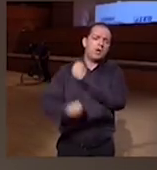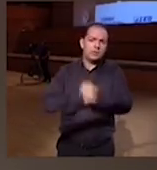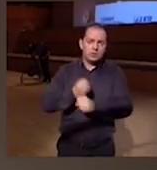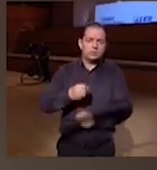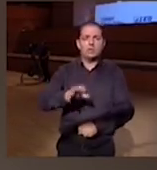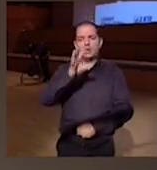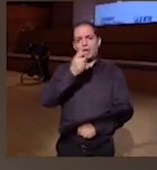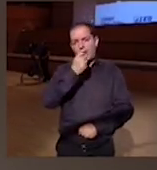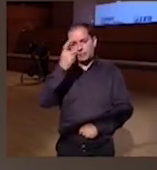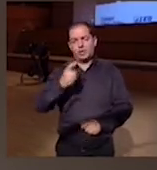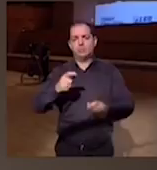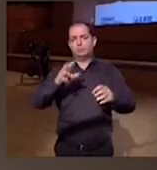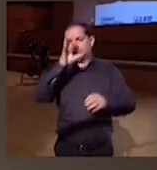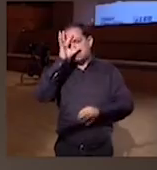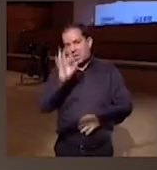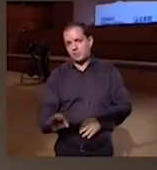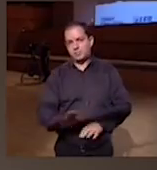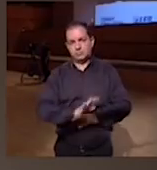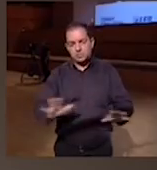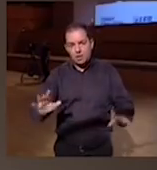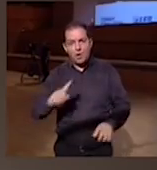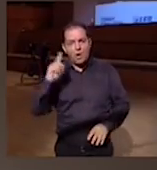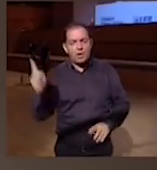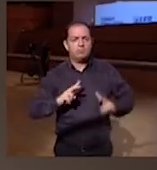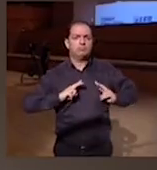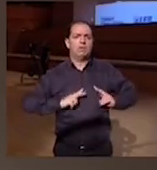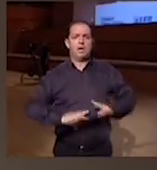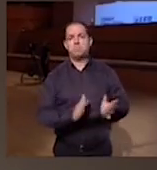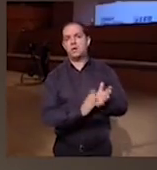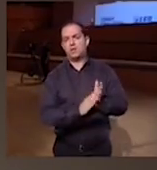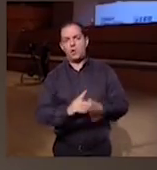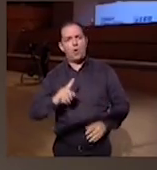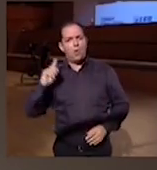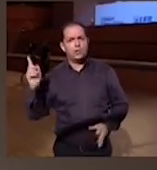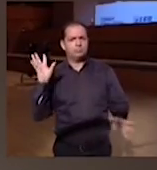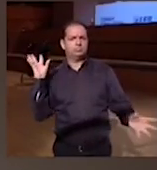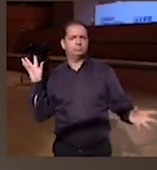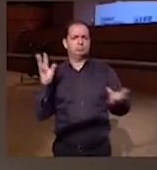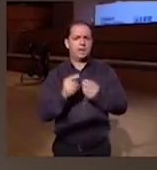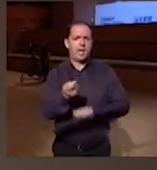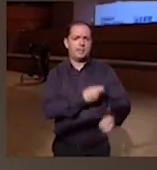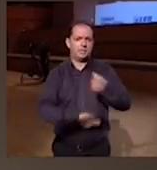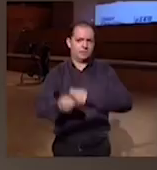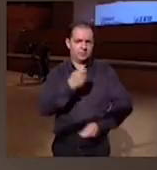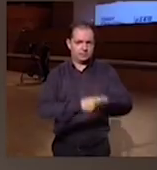υλοποιείται και επικροτήθηκε, θα έλεγα, από το σύνολο του επιχειρηματικού